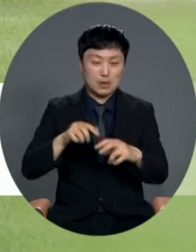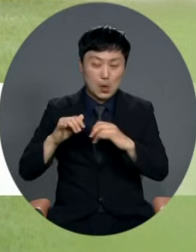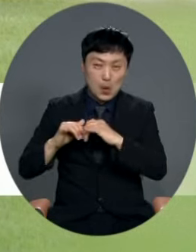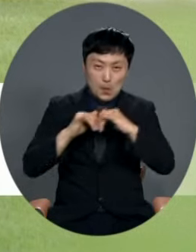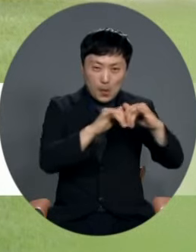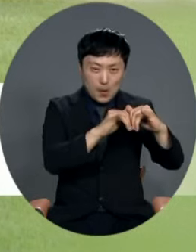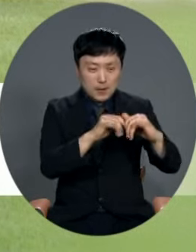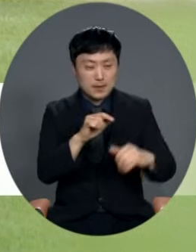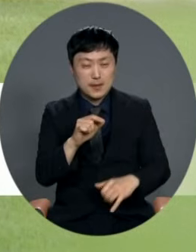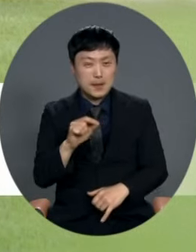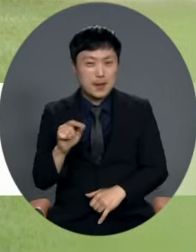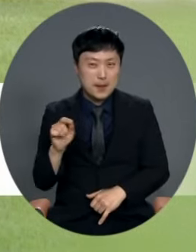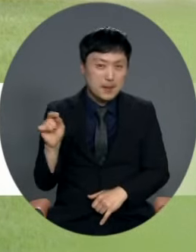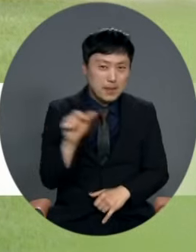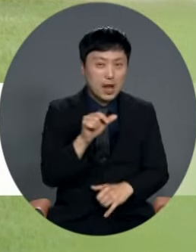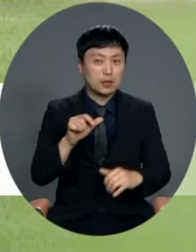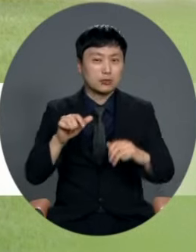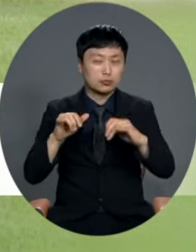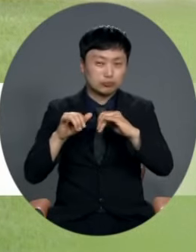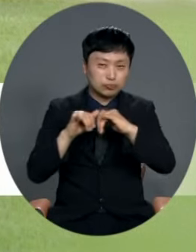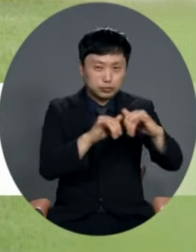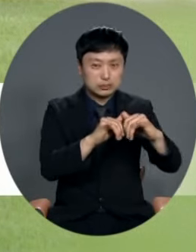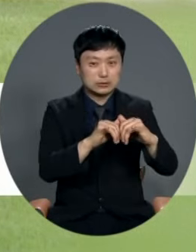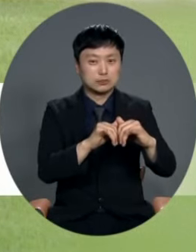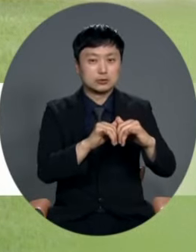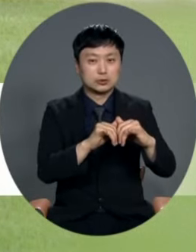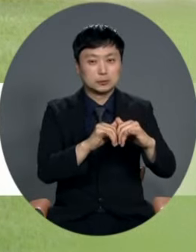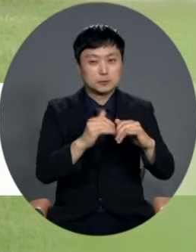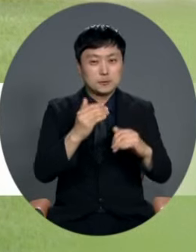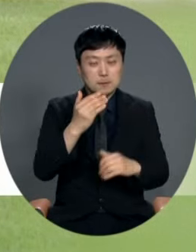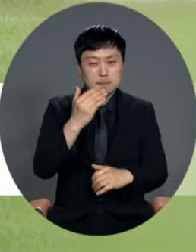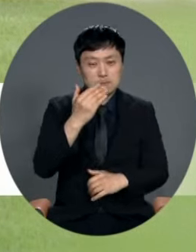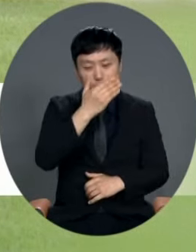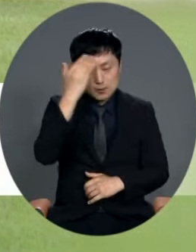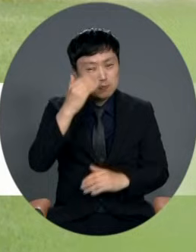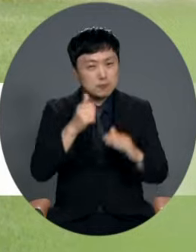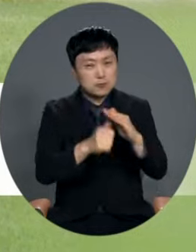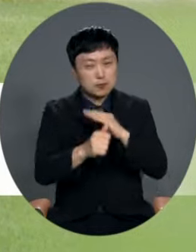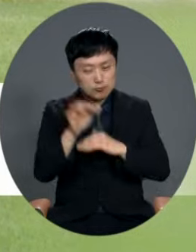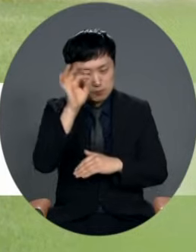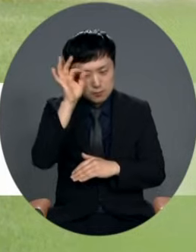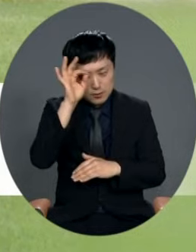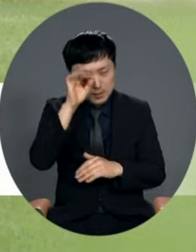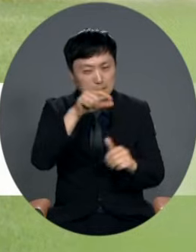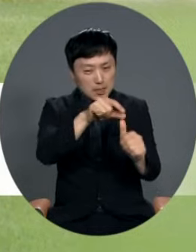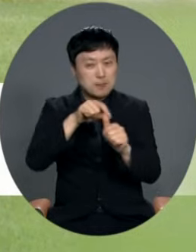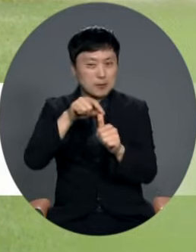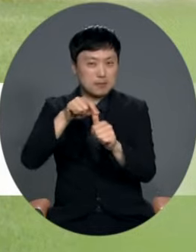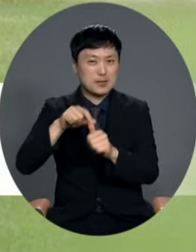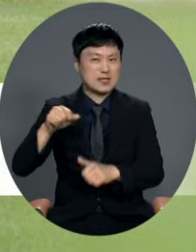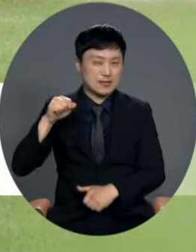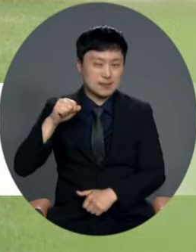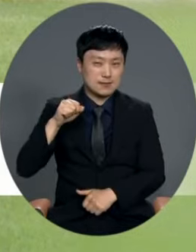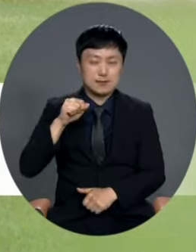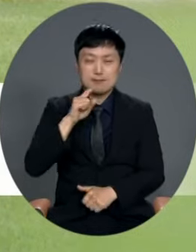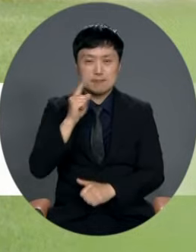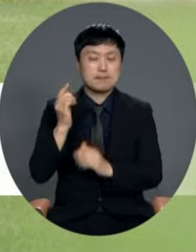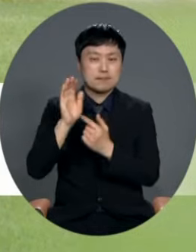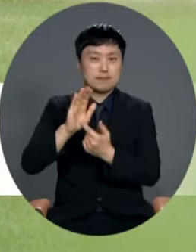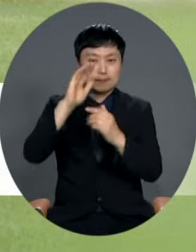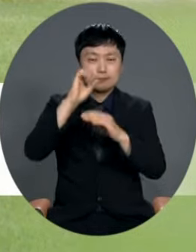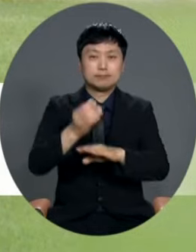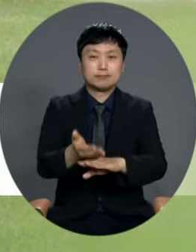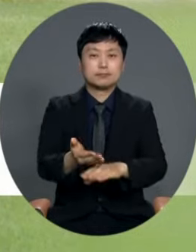중심의 빠른 축구와 어린 선수 발굴이라는 본인의 장점을 선보이겠다고 밝혔습니다. 신임 박창현 감독을 서건